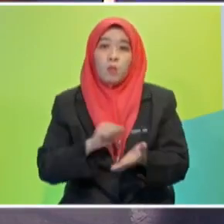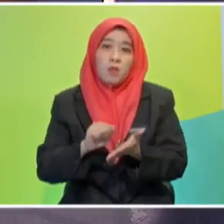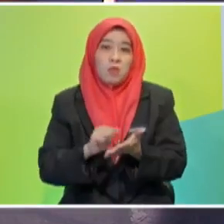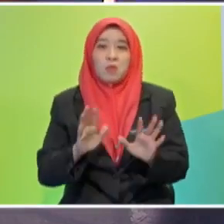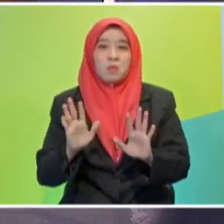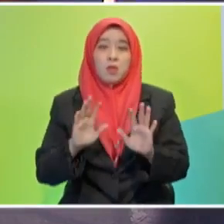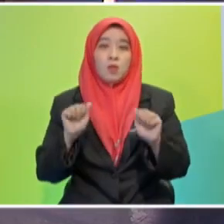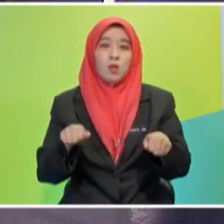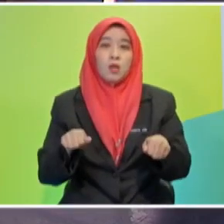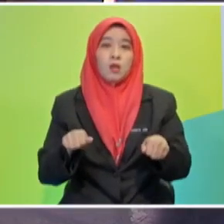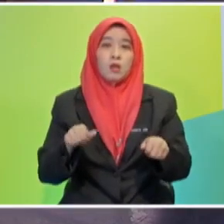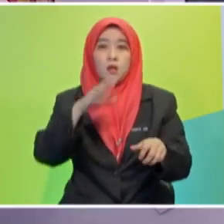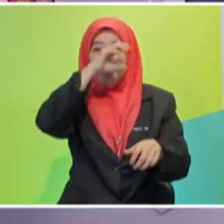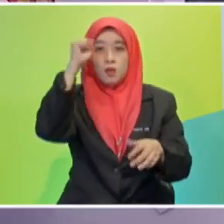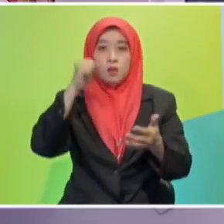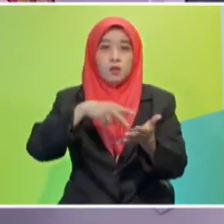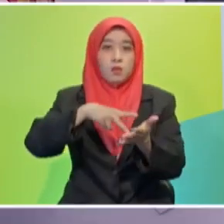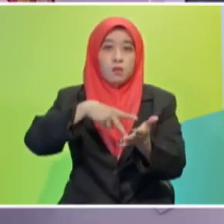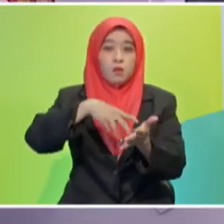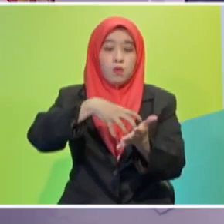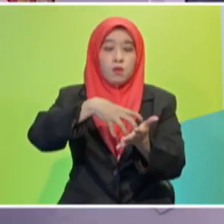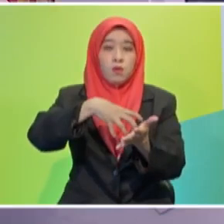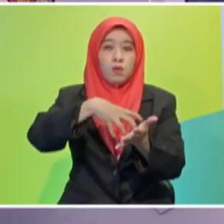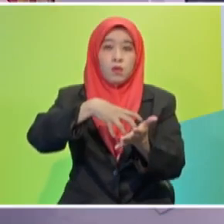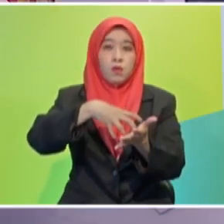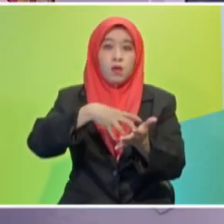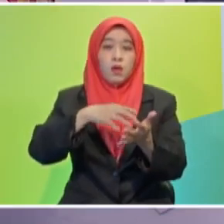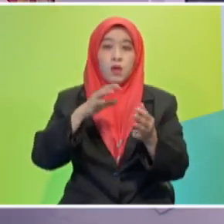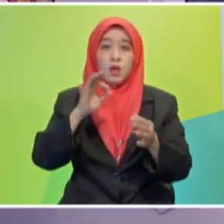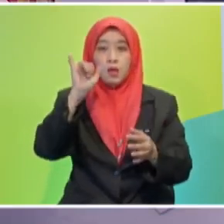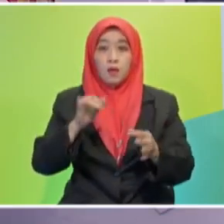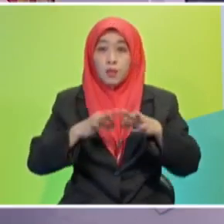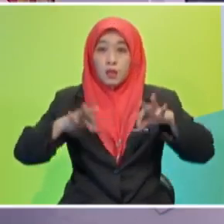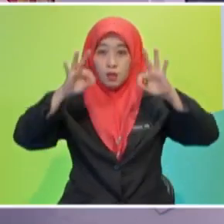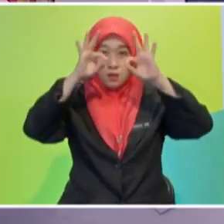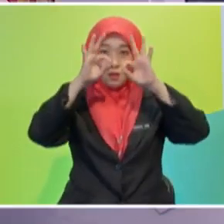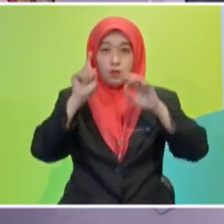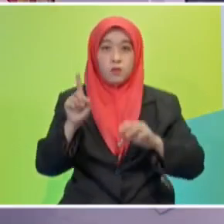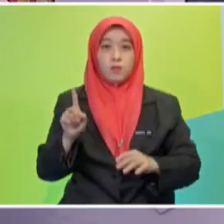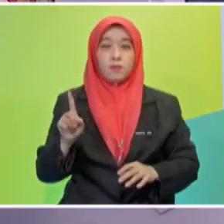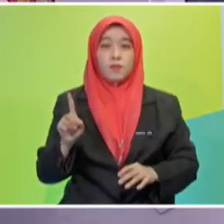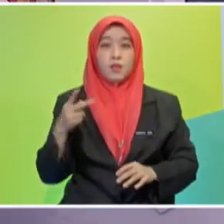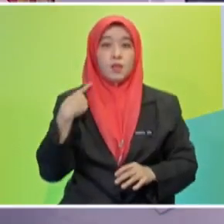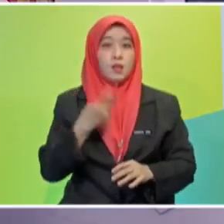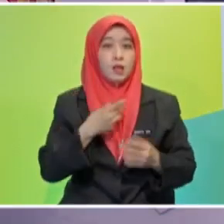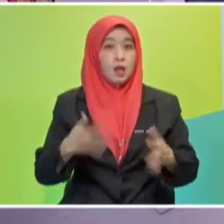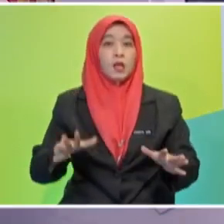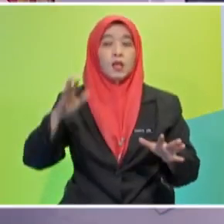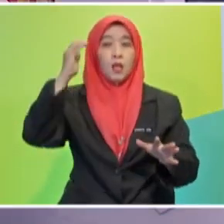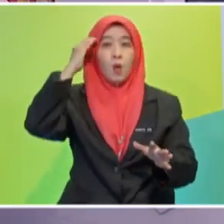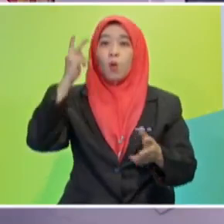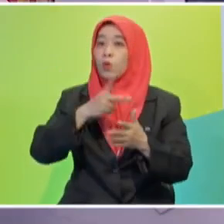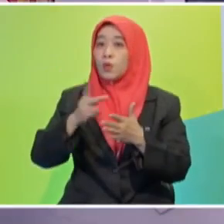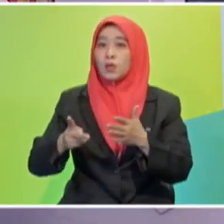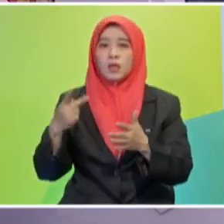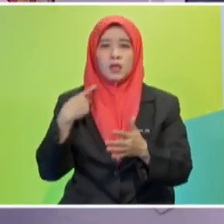seterusnya, yang ini ialah perkara yang paling penting sekali Aiman. Okey. Okey, sebab kita dah tahu dah komponen, tapi kita tak dapat nak